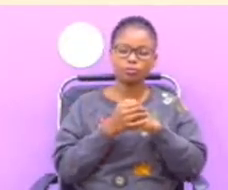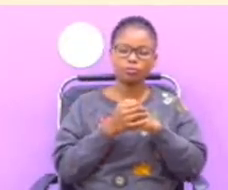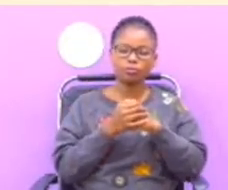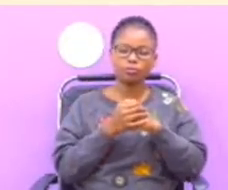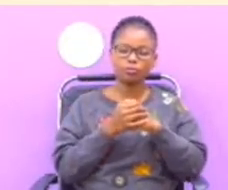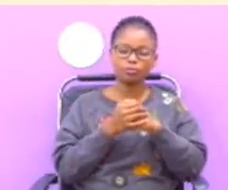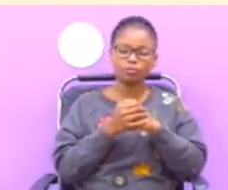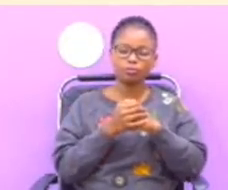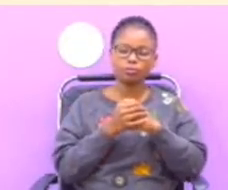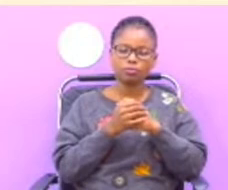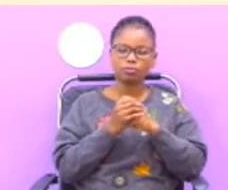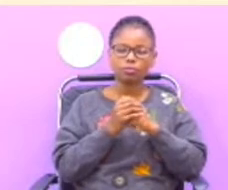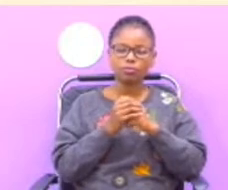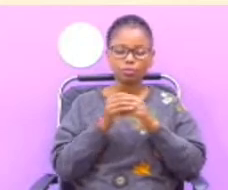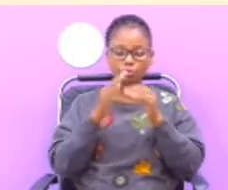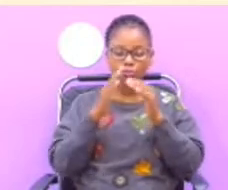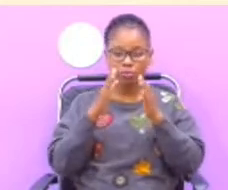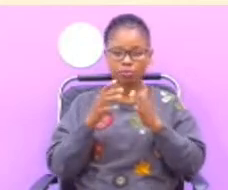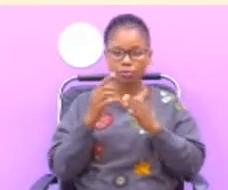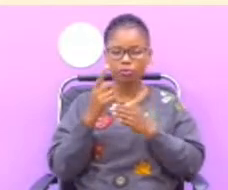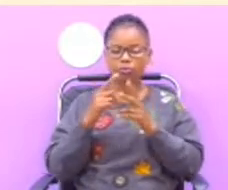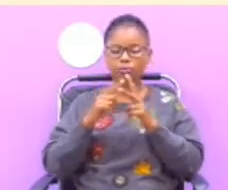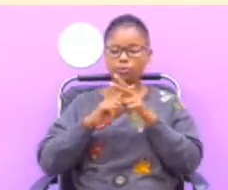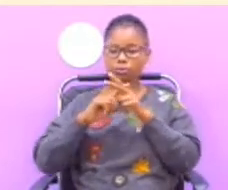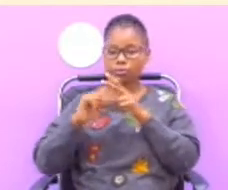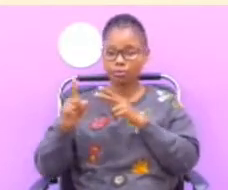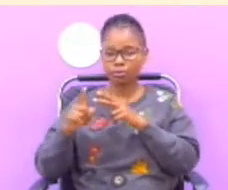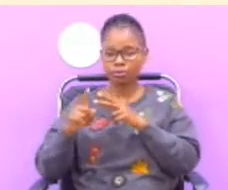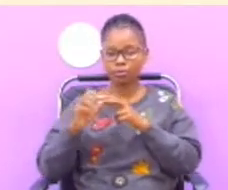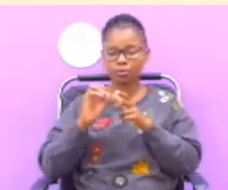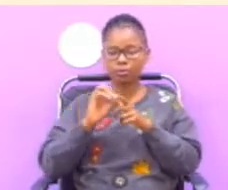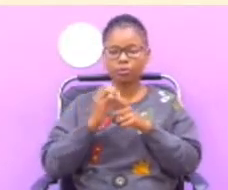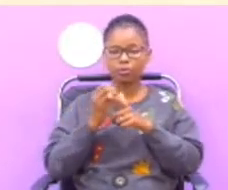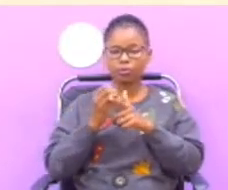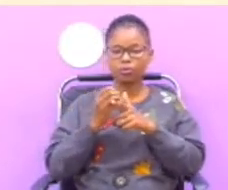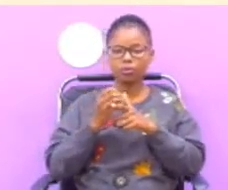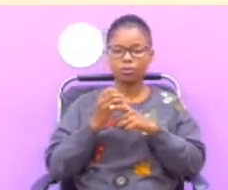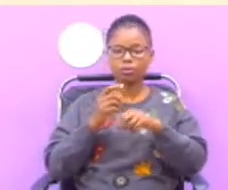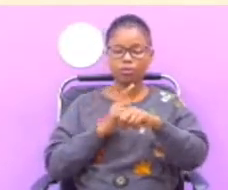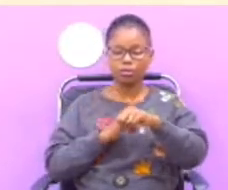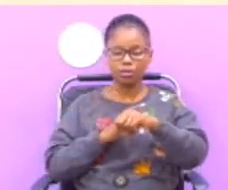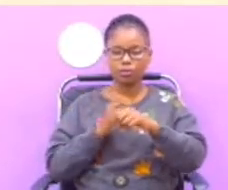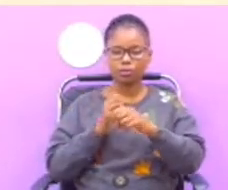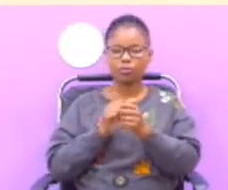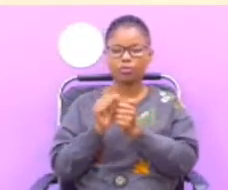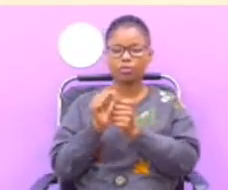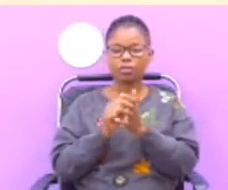gũtirĩ mũndũ ona ũmwe ũkahota kũũra tondũ ihinda rĩa mũthiro nĩ ikinyu